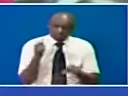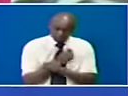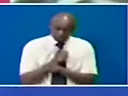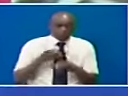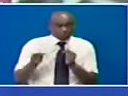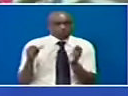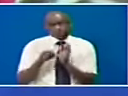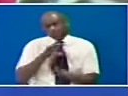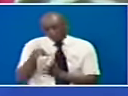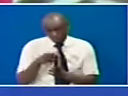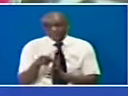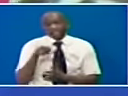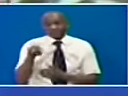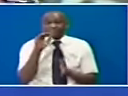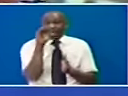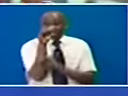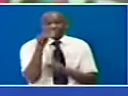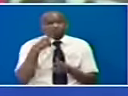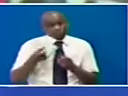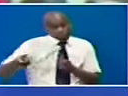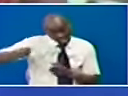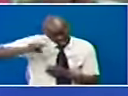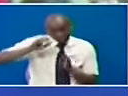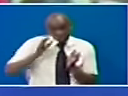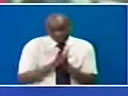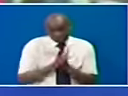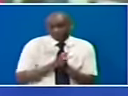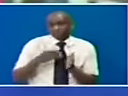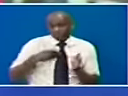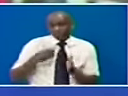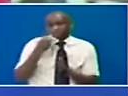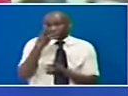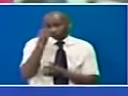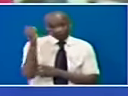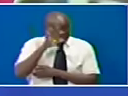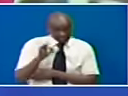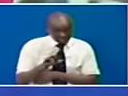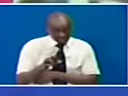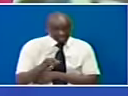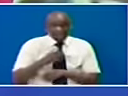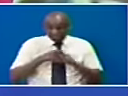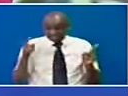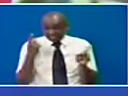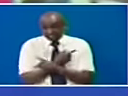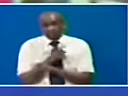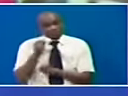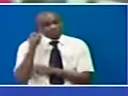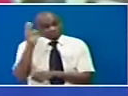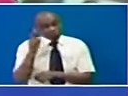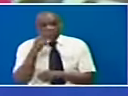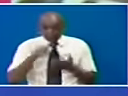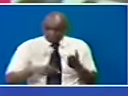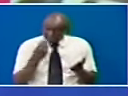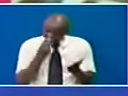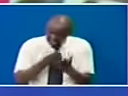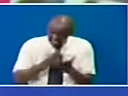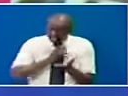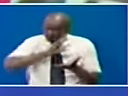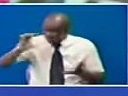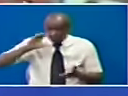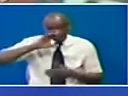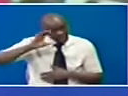mahitaji yao. Akaomba kwamba pesa hizo ziongezwe kwa asilimia, zifikie 45%. Lakini upande mwingine rais akasema pesa ambazo zimeelekezwa